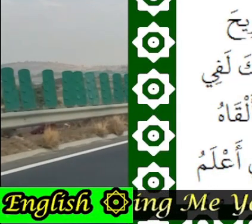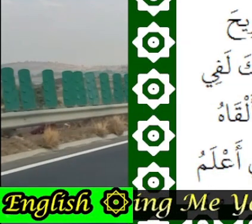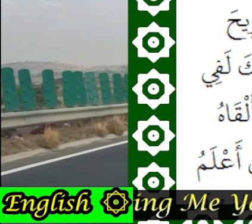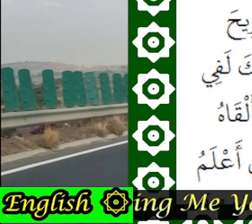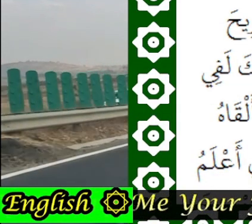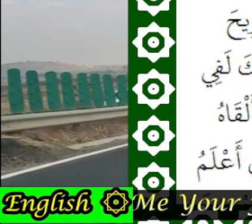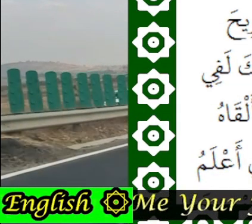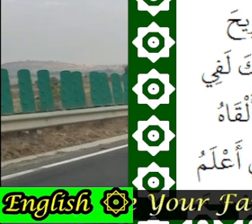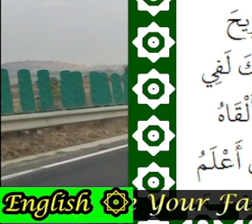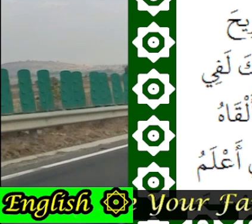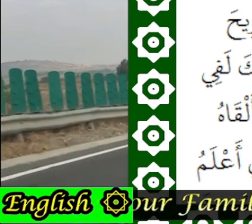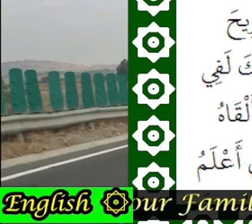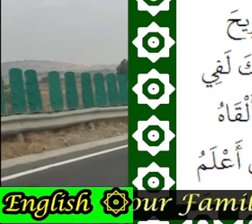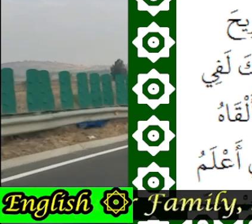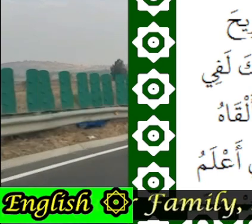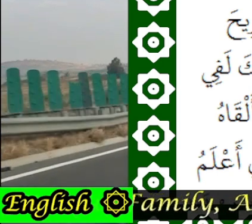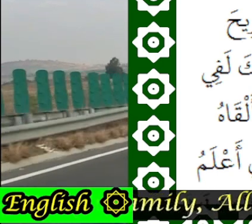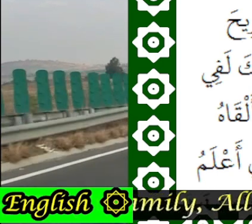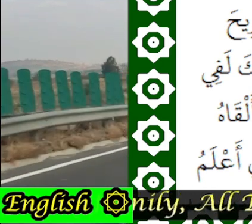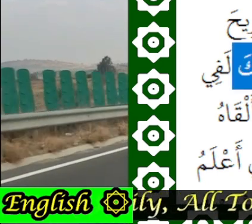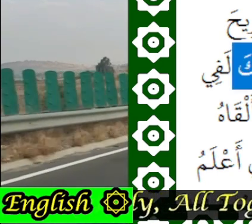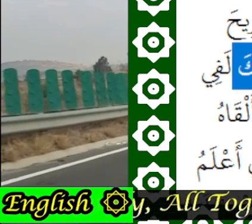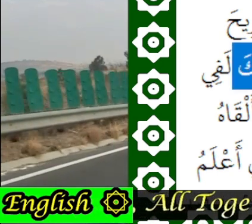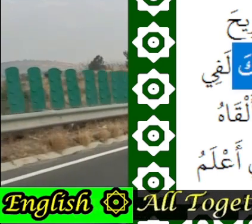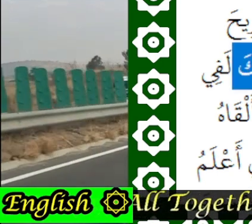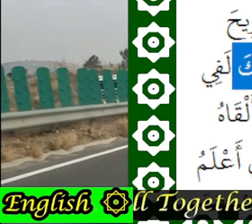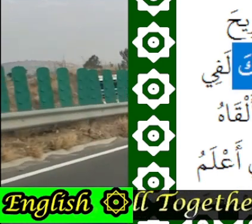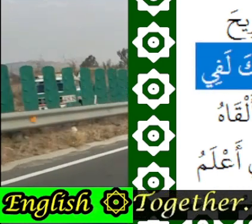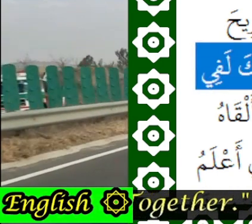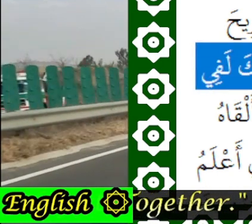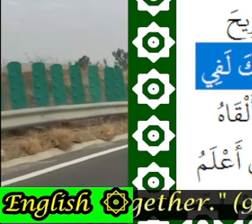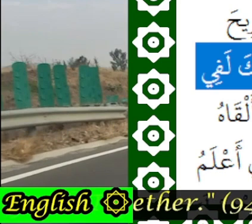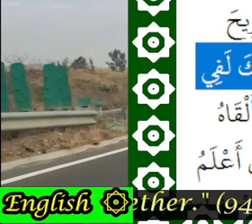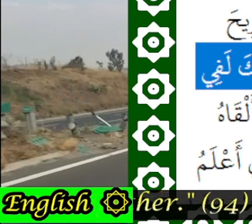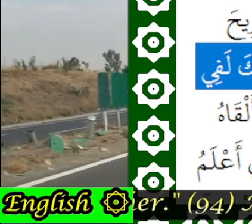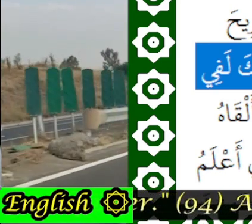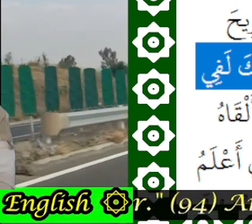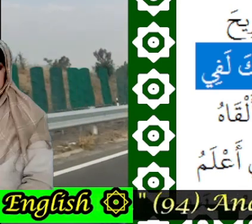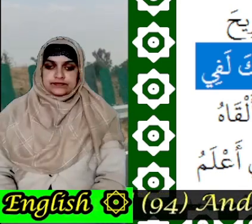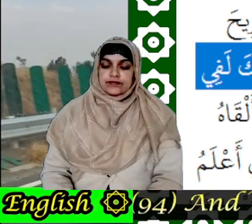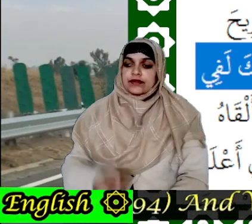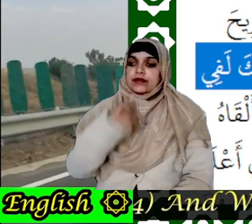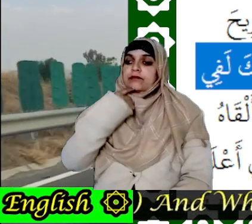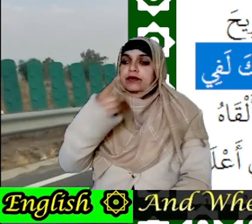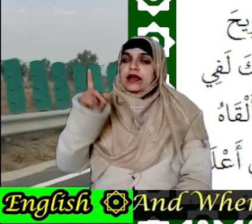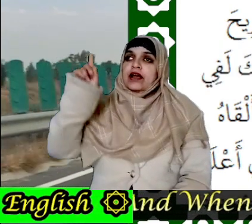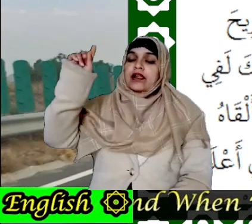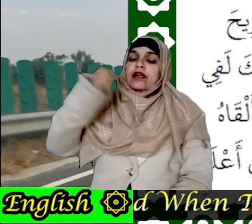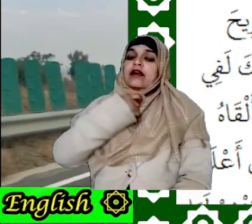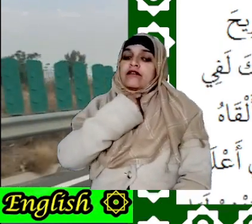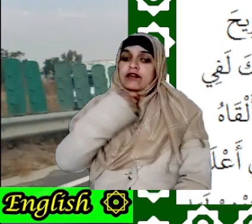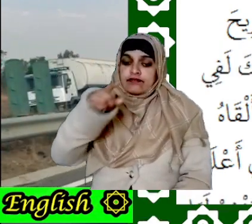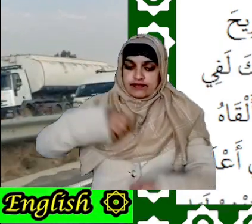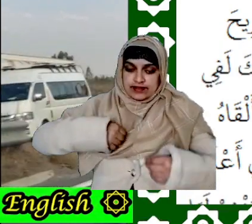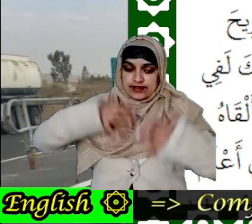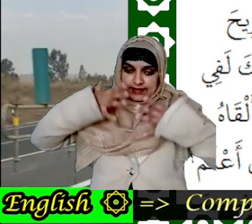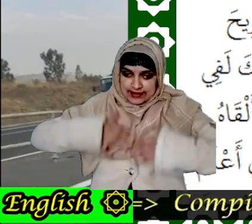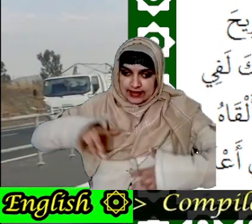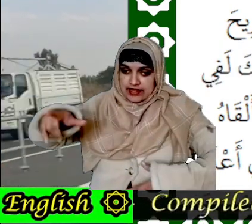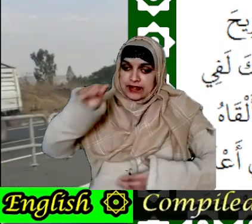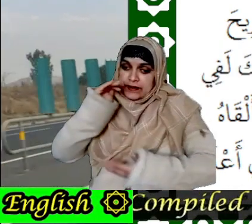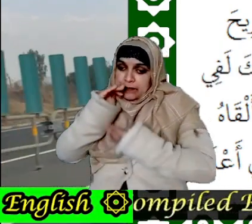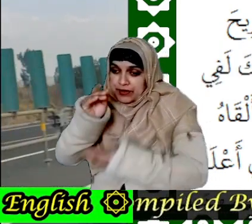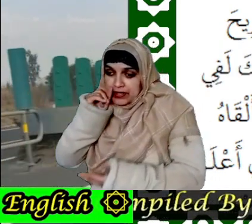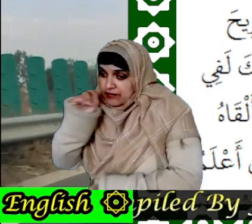أماس نجت تالله ربك هني إنك لفي ضلالك القديم دوغن قرو مخيخ درسون